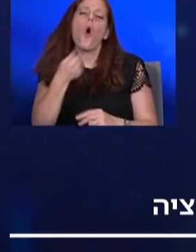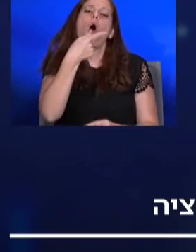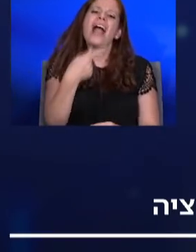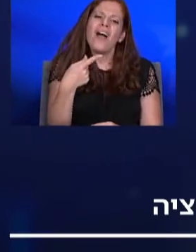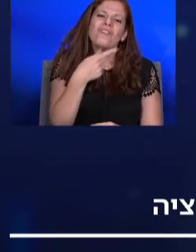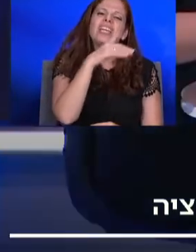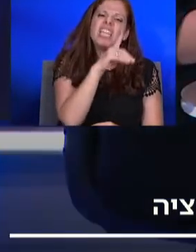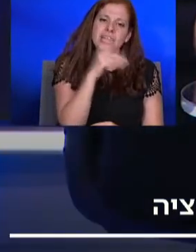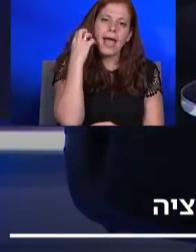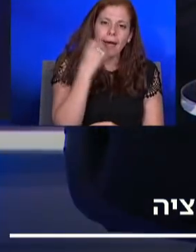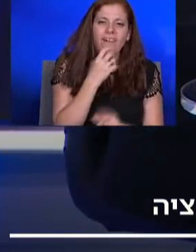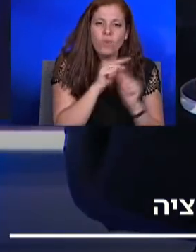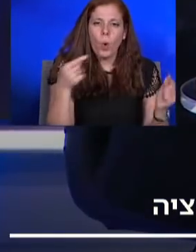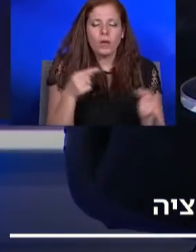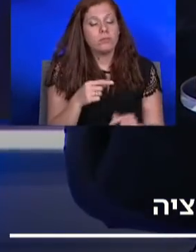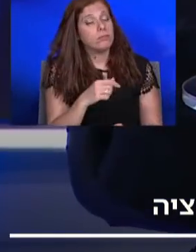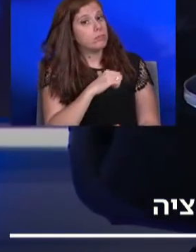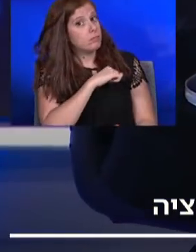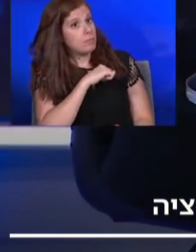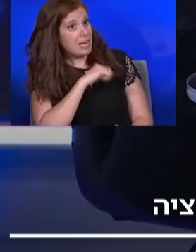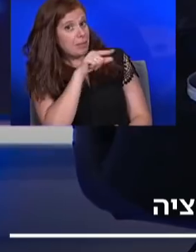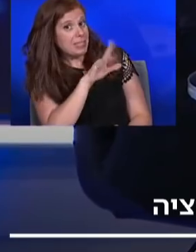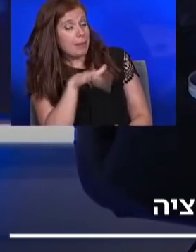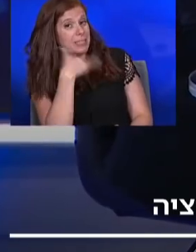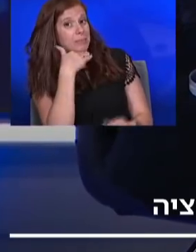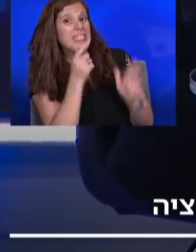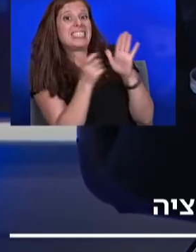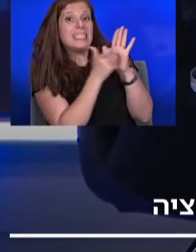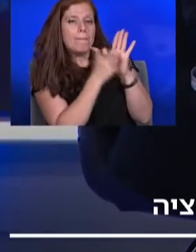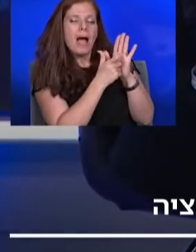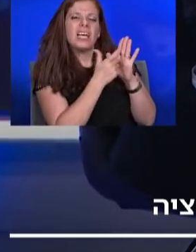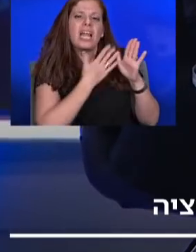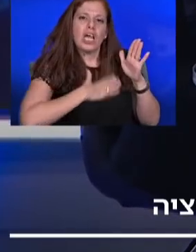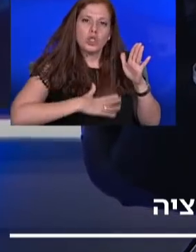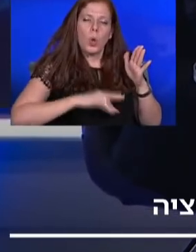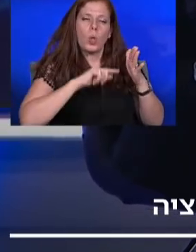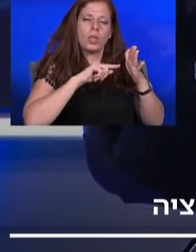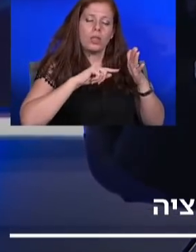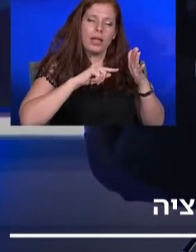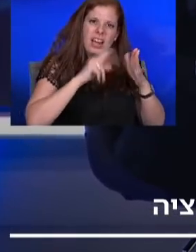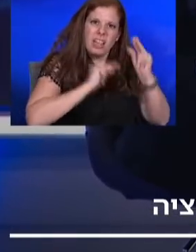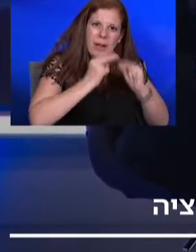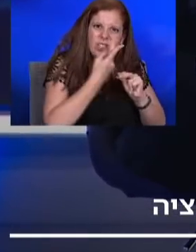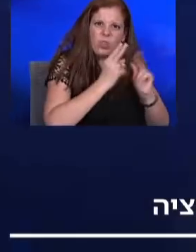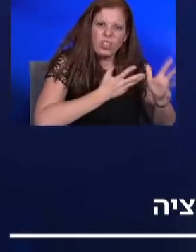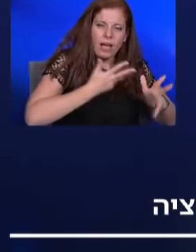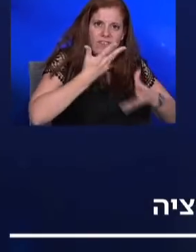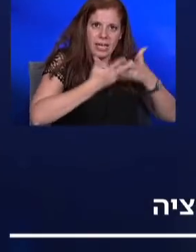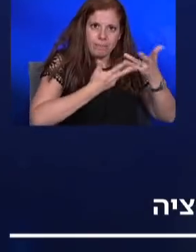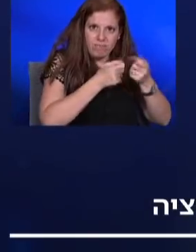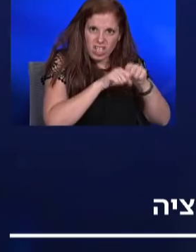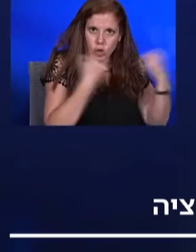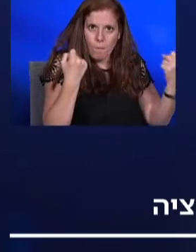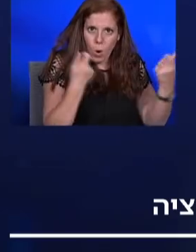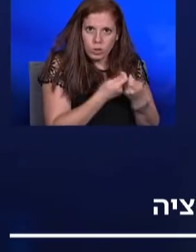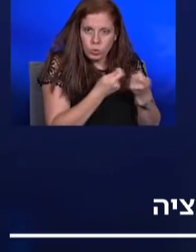מספיק אינטרס כדי באמת לרצות להבהיר את המדורה הזאת עוד יותר ולשבור את השותפות הקואליציונית. אין ספק, והמסקנה בסופו של דבר,